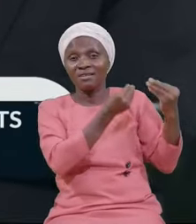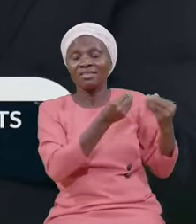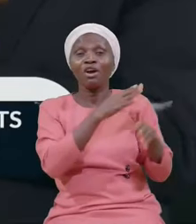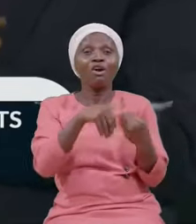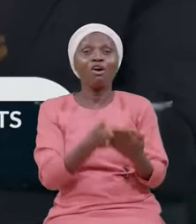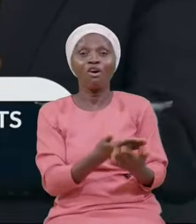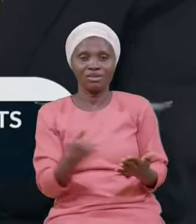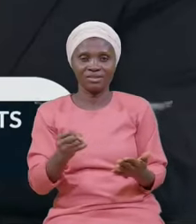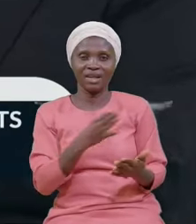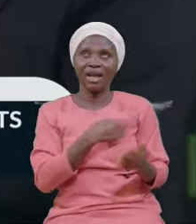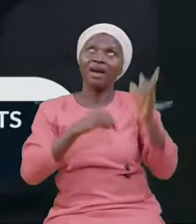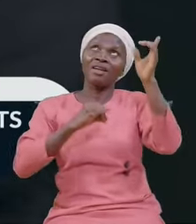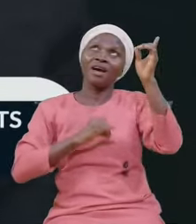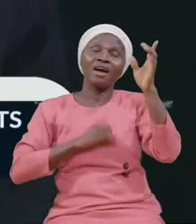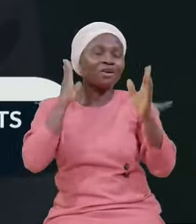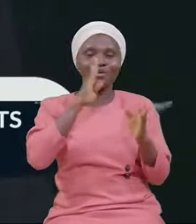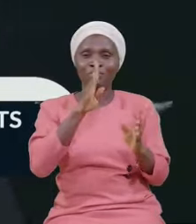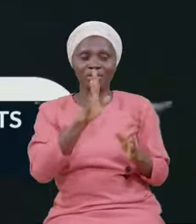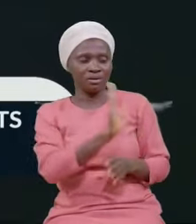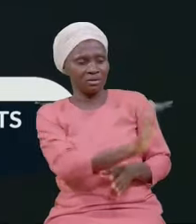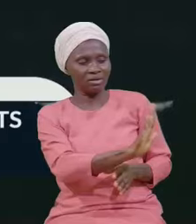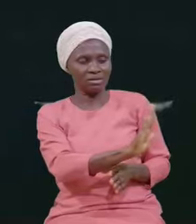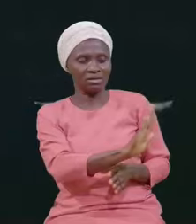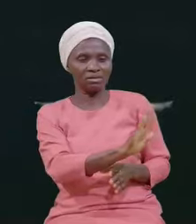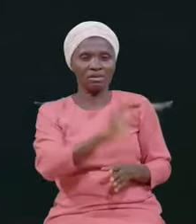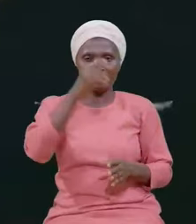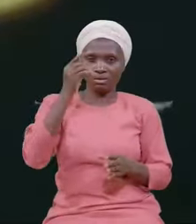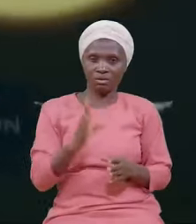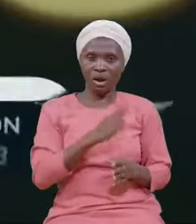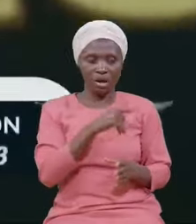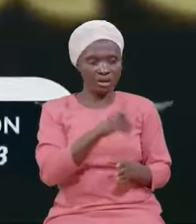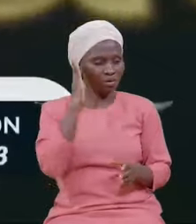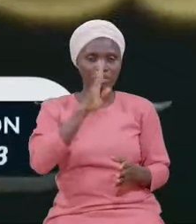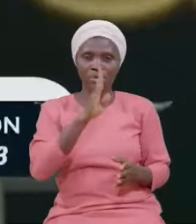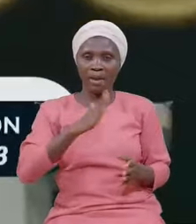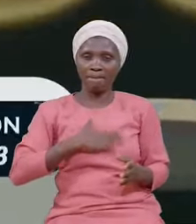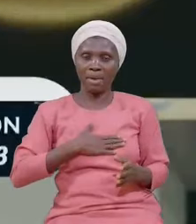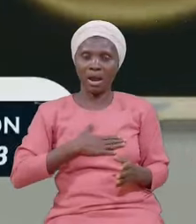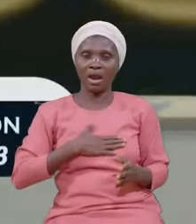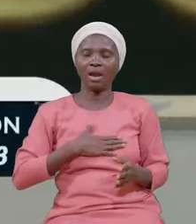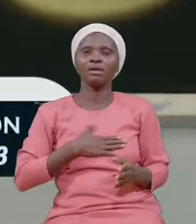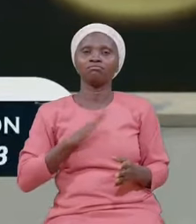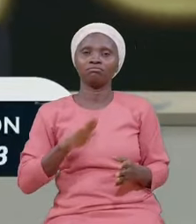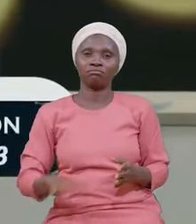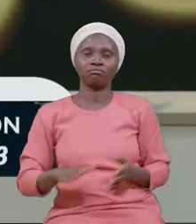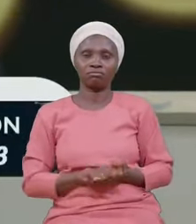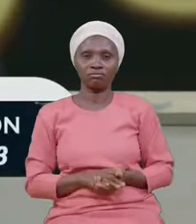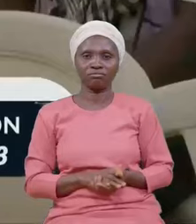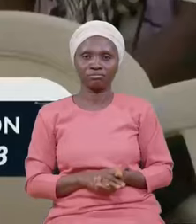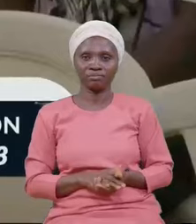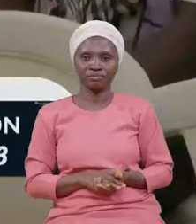sera mon fils. Troisième élément maintenant, dans le deuxième point,